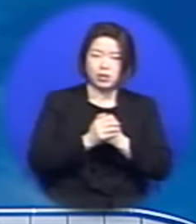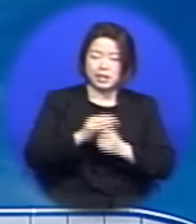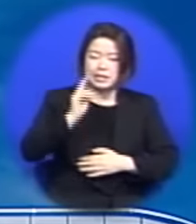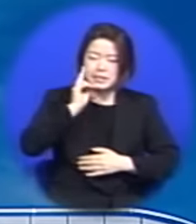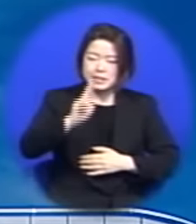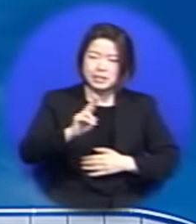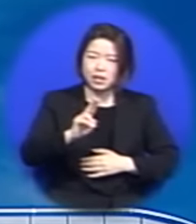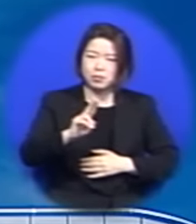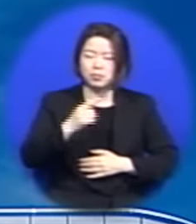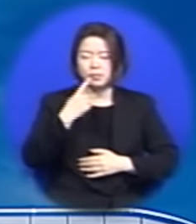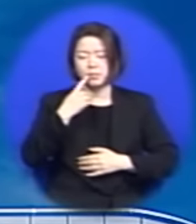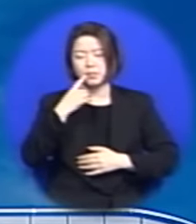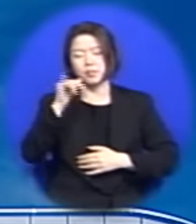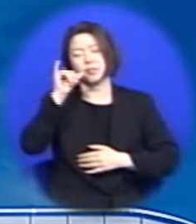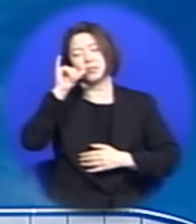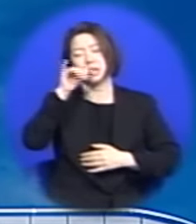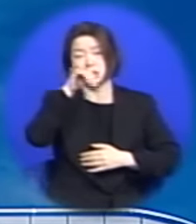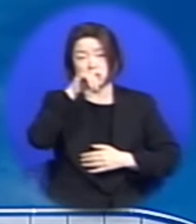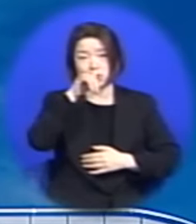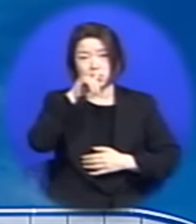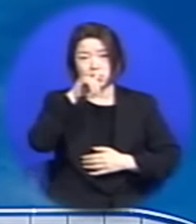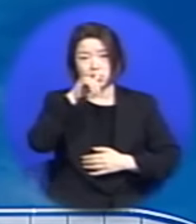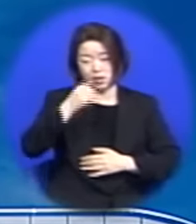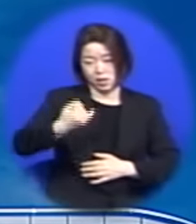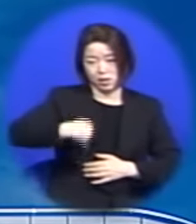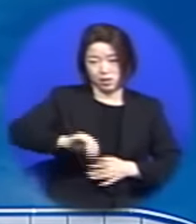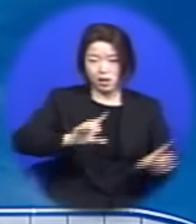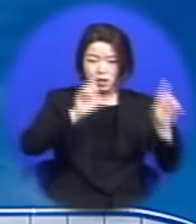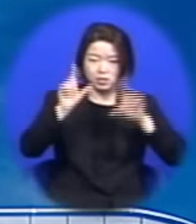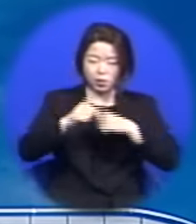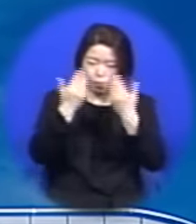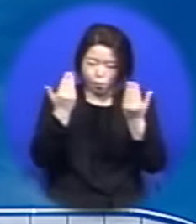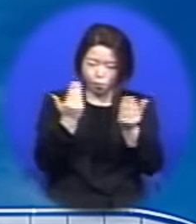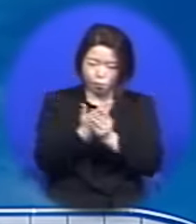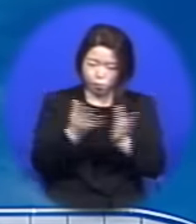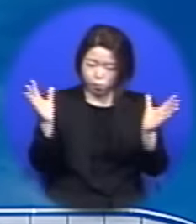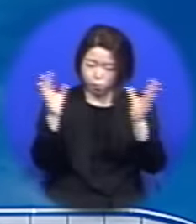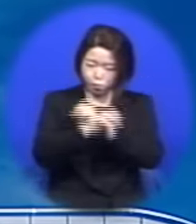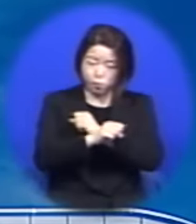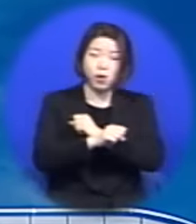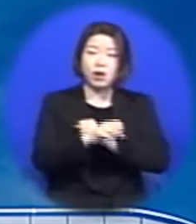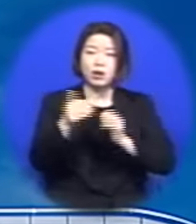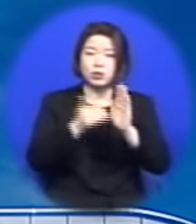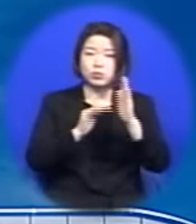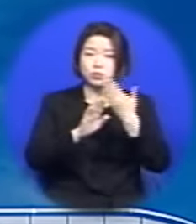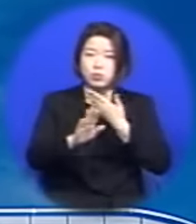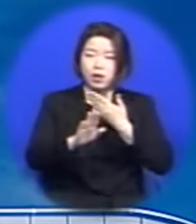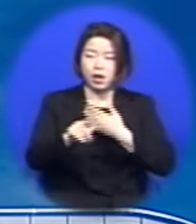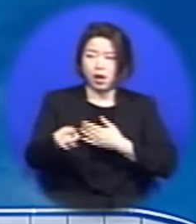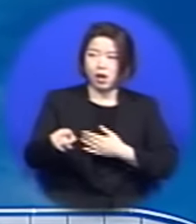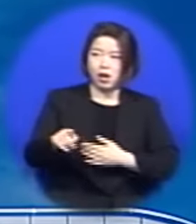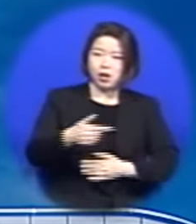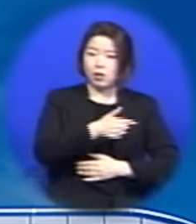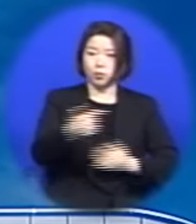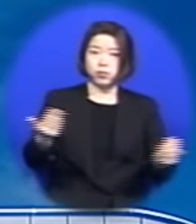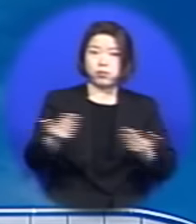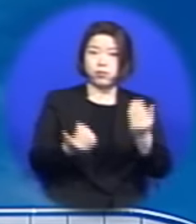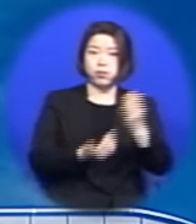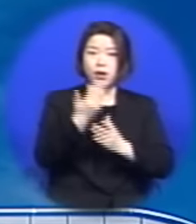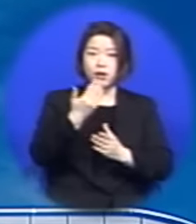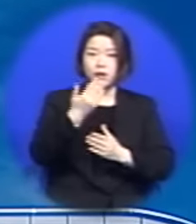중독에 빠지고 완전히 딸의 삶이 망가지고 난 다음에서야 이분이 이거 큰일 났구나